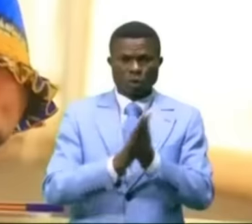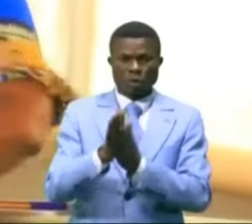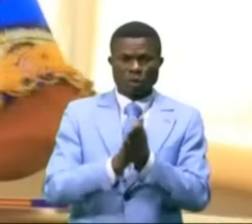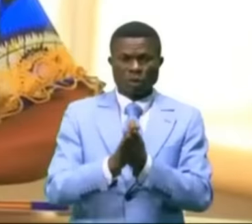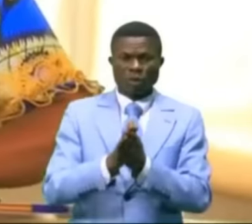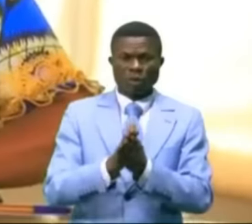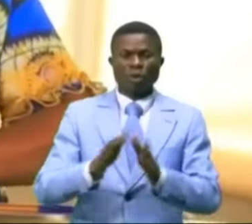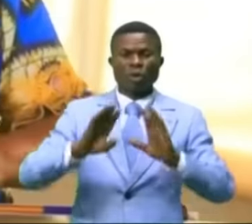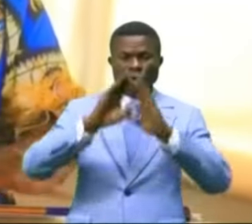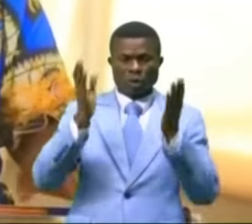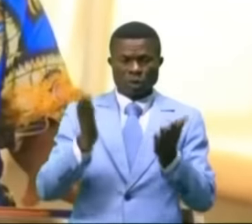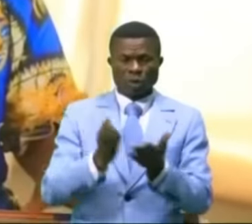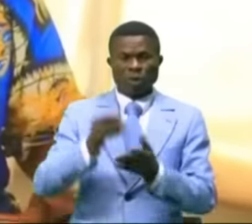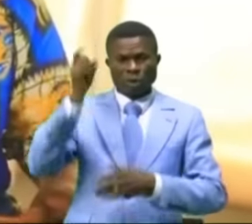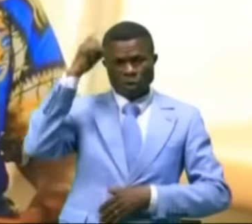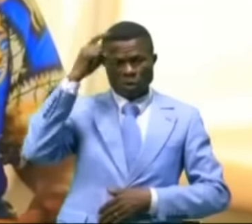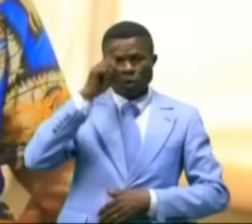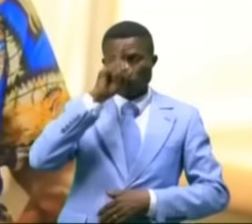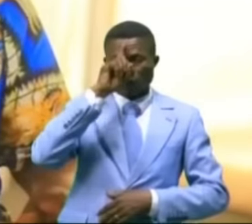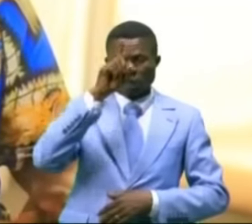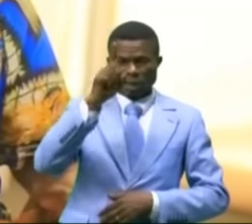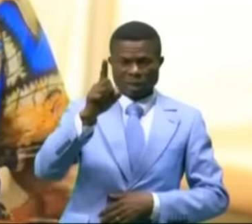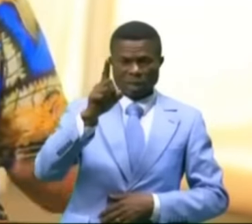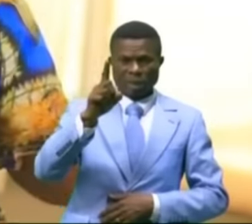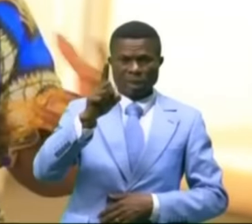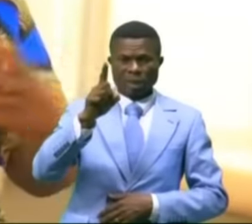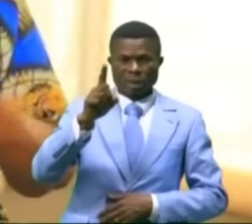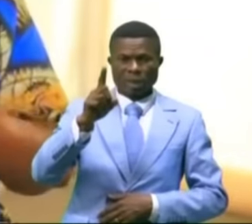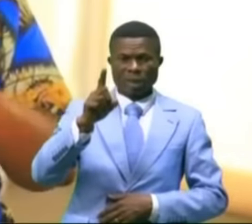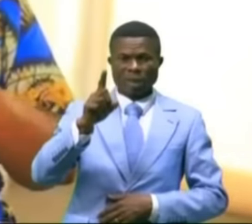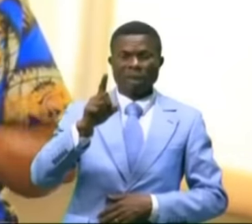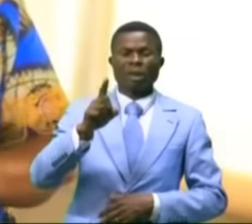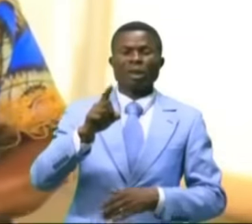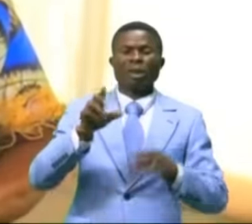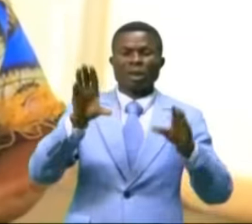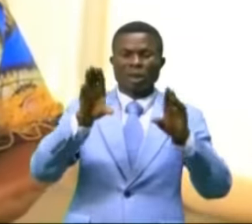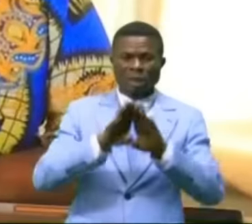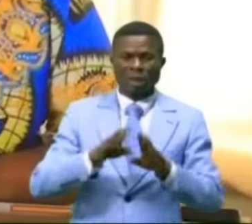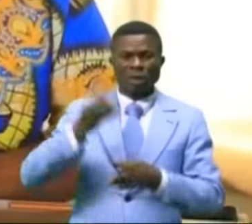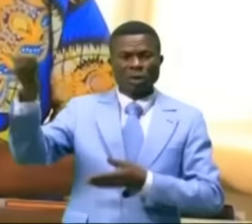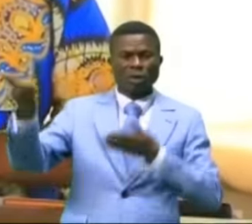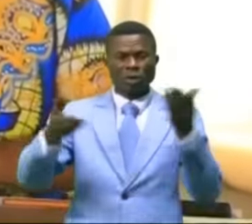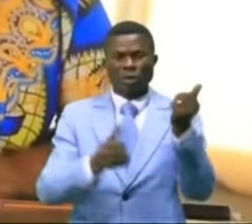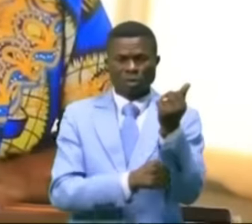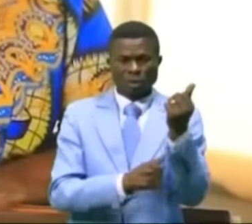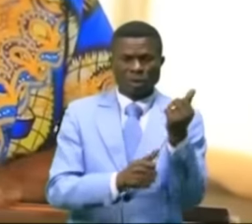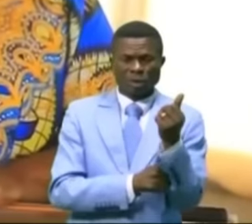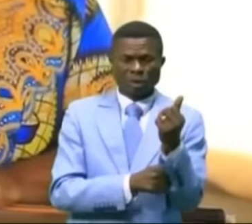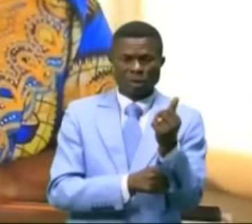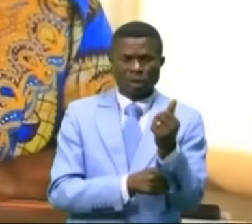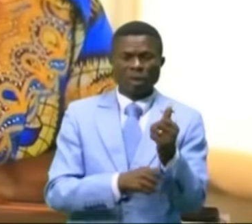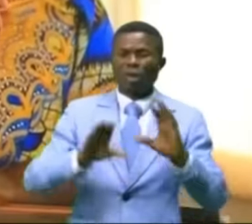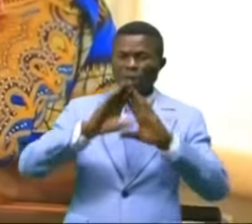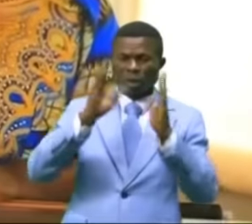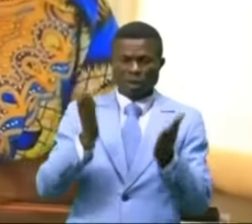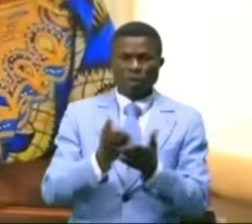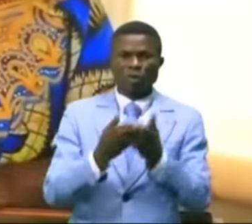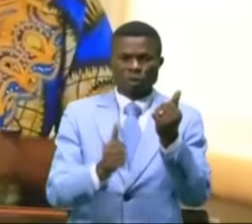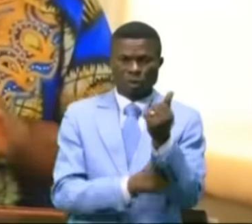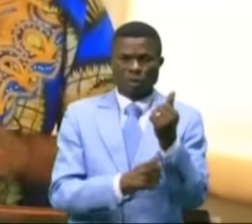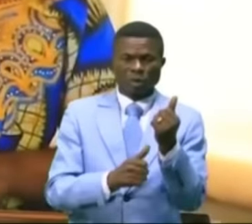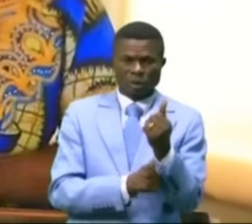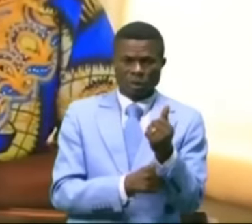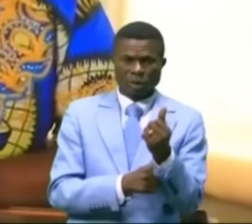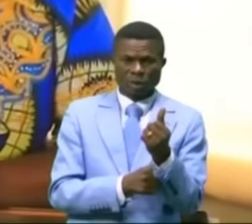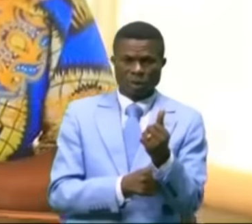donne toute la sagesse et l'intelligence et que puisse entourer aussi des femmes pour que la femme et les hommes soient